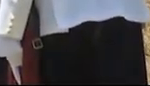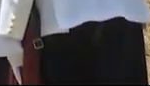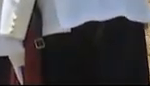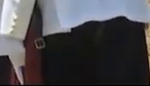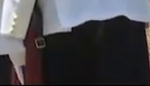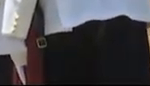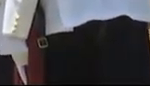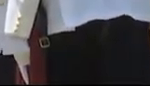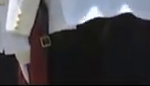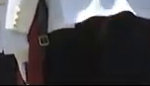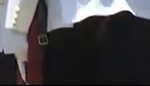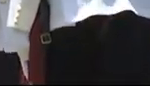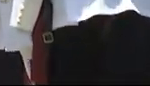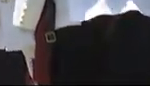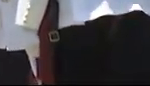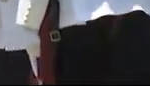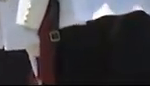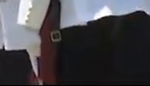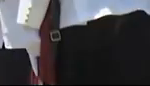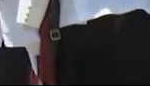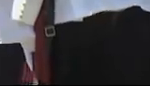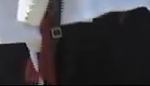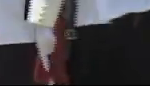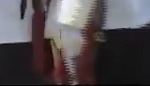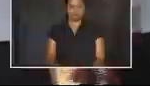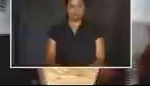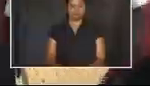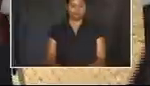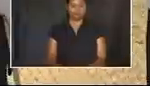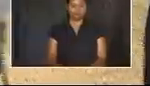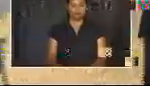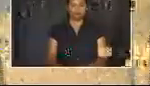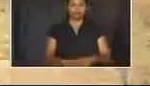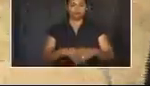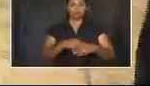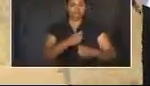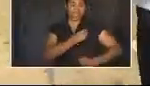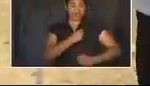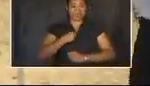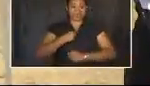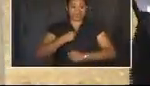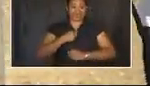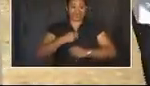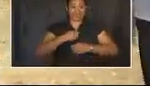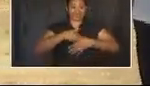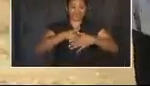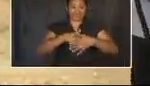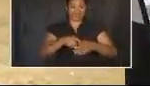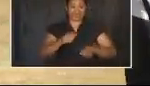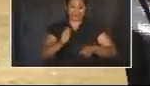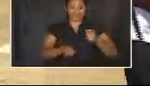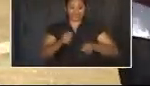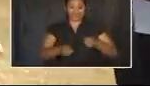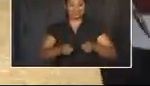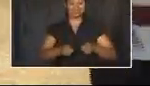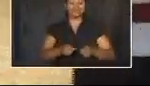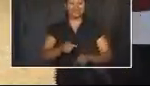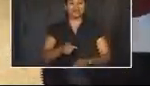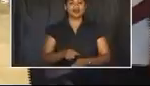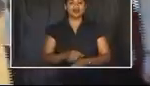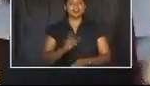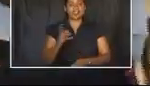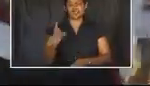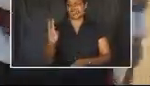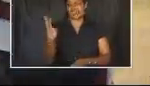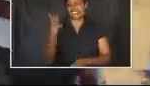लिए। Na matambani ni matai balu etiki teletunga ni katulu ni matai balu matambani ni matai balu bekem ni na sarapati